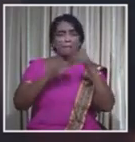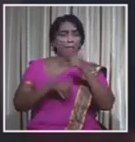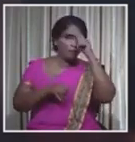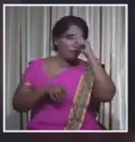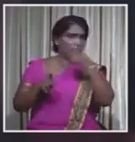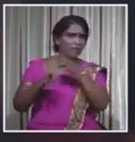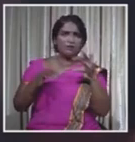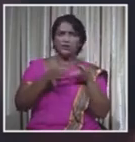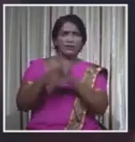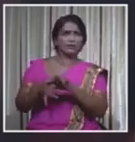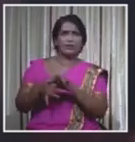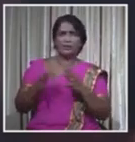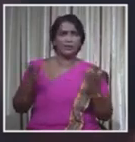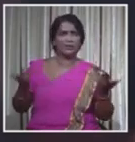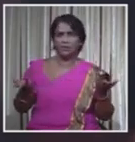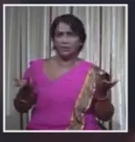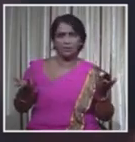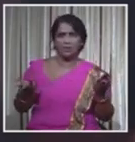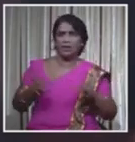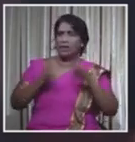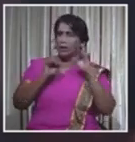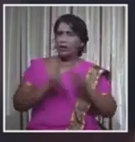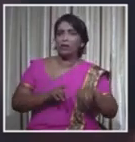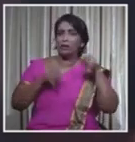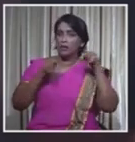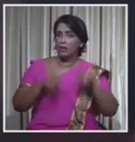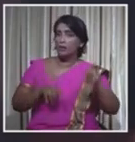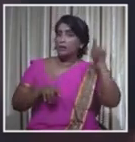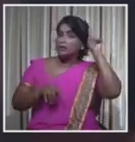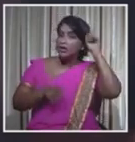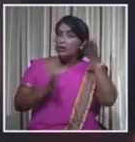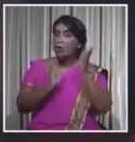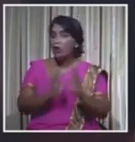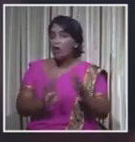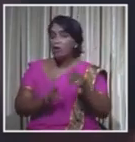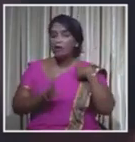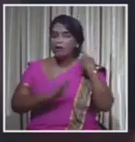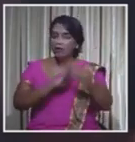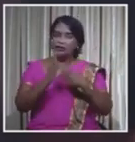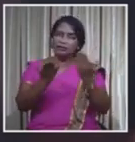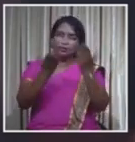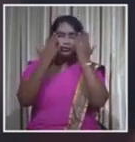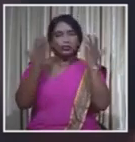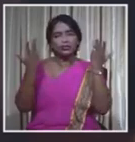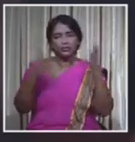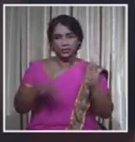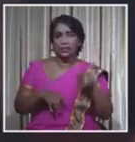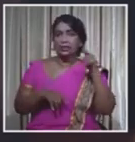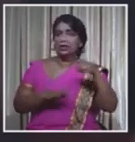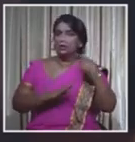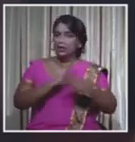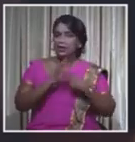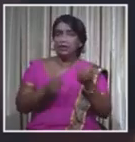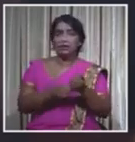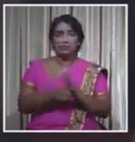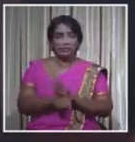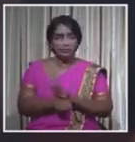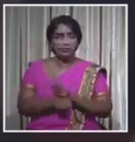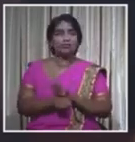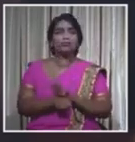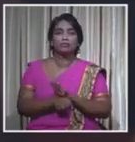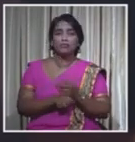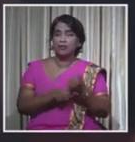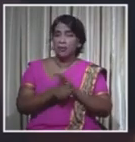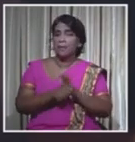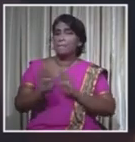අතර කිසිම සම්බන්ධතාවයක් නැහැ. ඒ හින්දා අද හරක් කවුද කියන එක රටටම ප්‍රදර්ශනය කළා තියෙනවා. මේ රටේ කොරෝනා